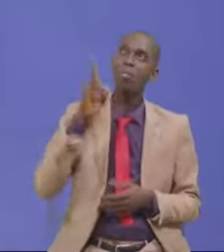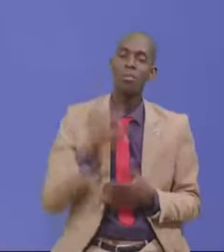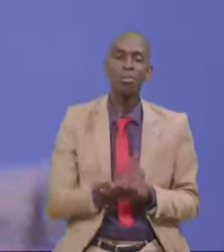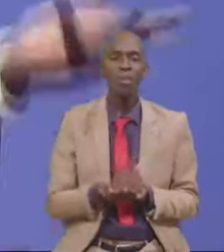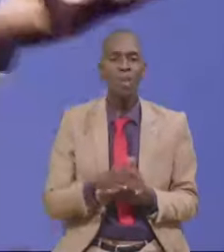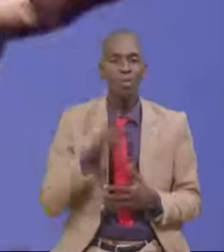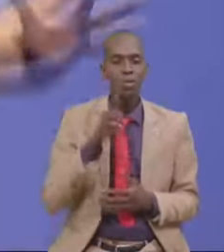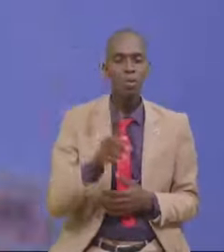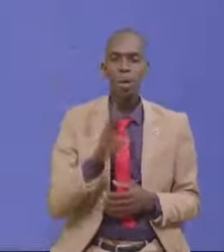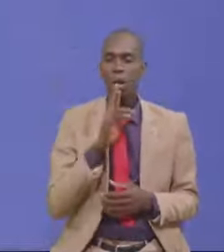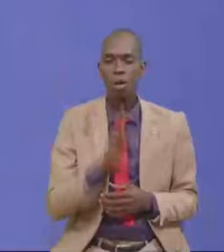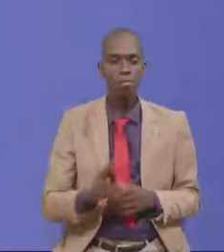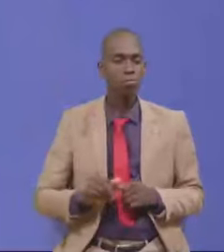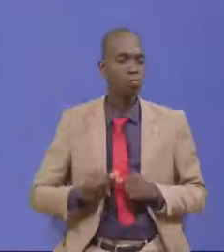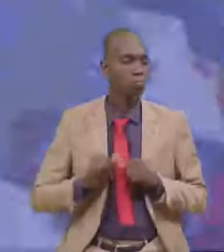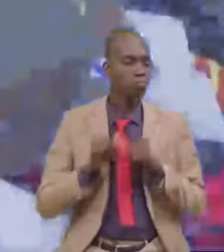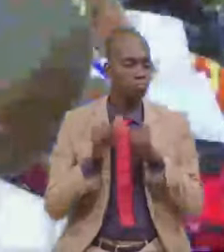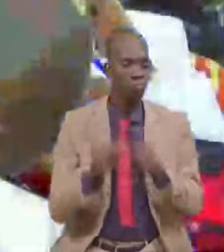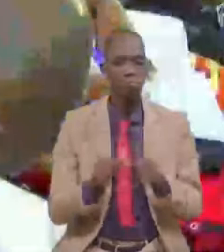Tu es ferme en lui.